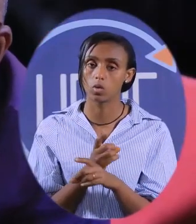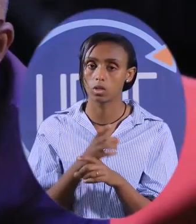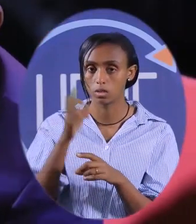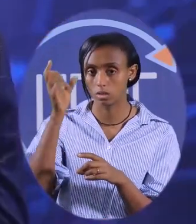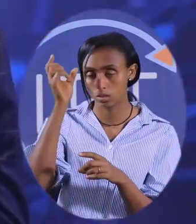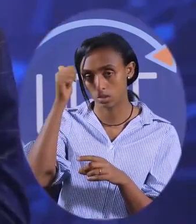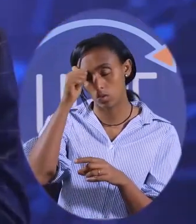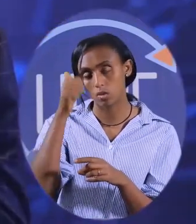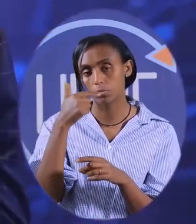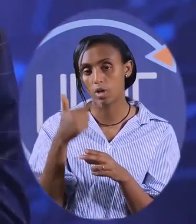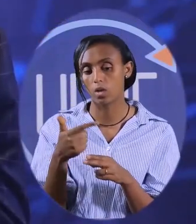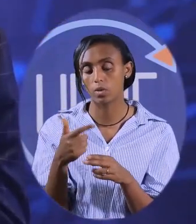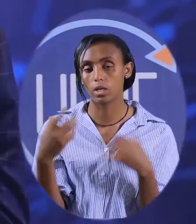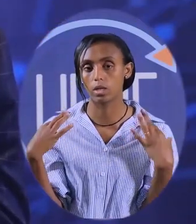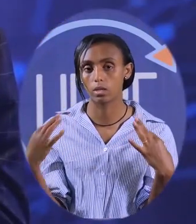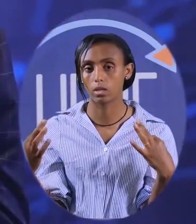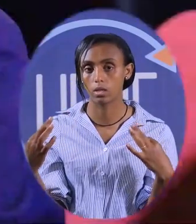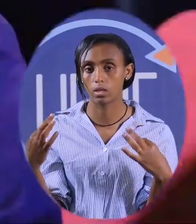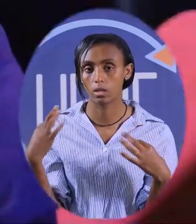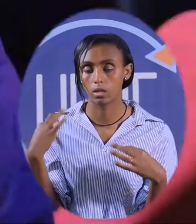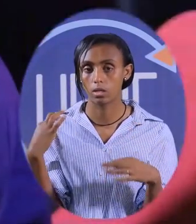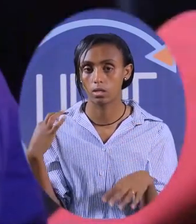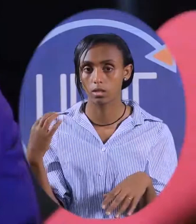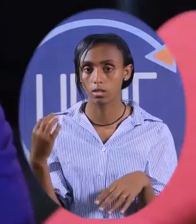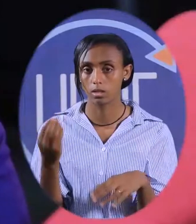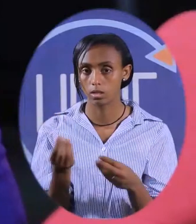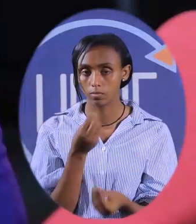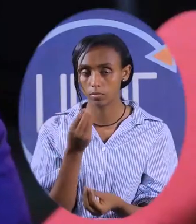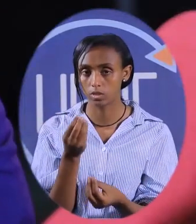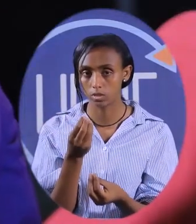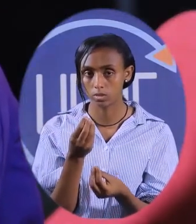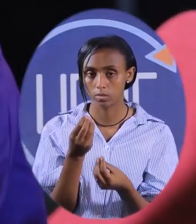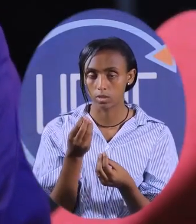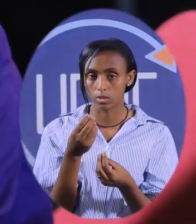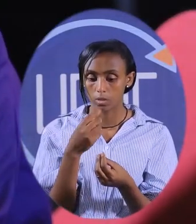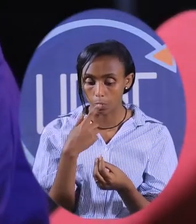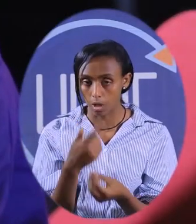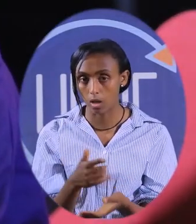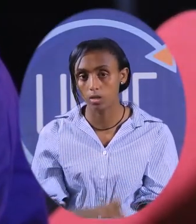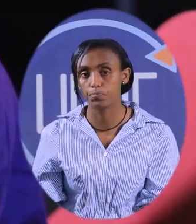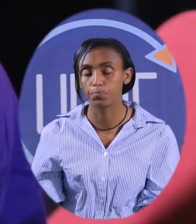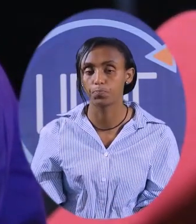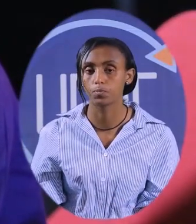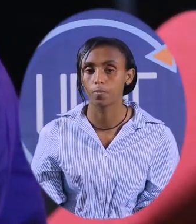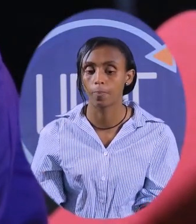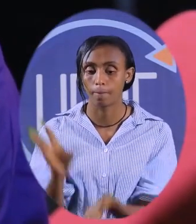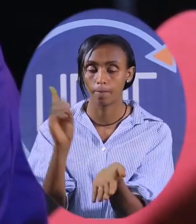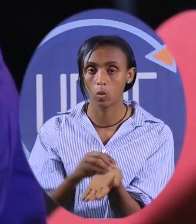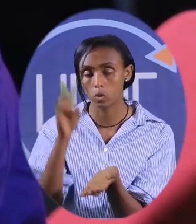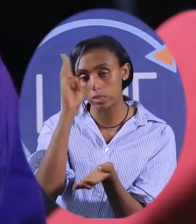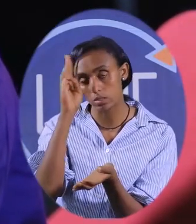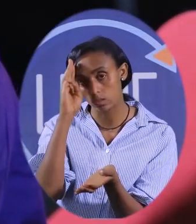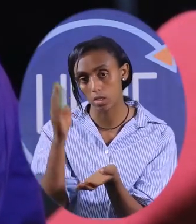እንግዳርክ ባላልኝ የጤና ኤክስቴንሽን ይባላል። የምግብ ኤክስቴንሽን ይባላል። አቶ ዶክተር ሲሳይ